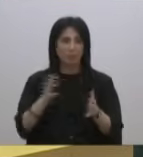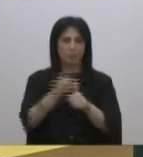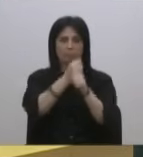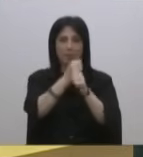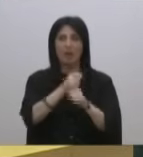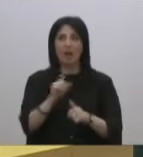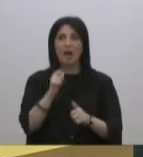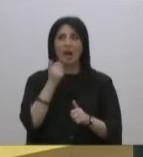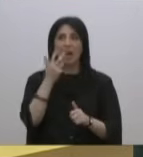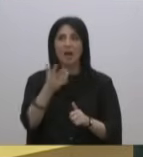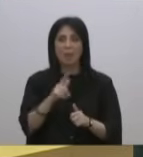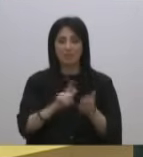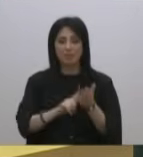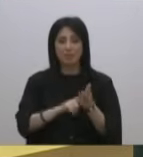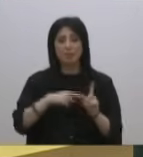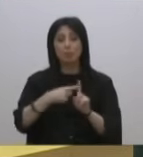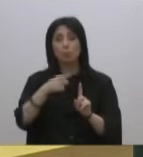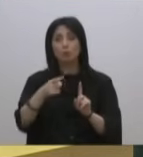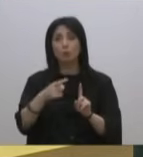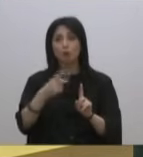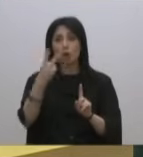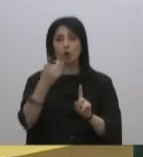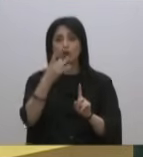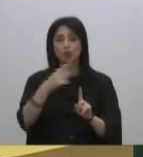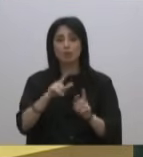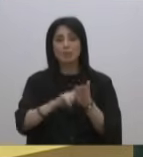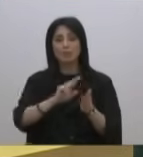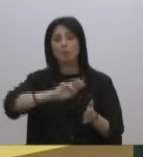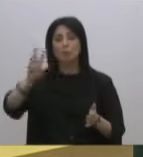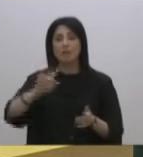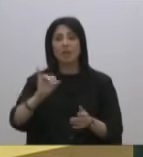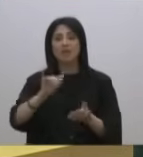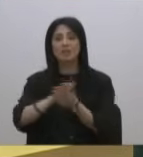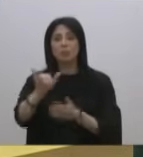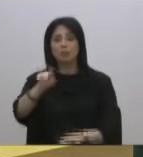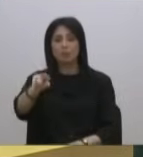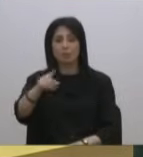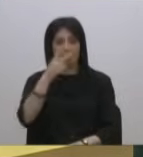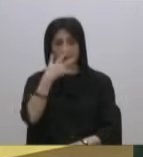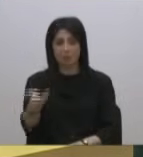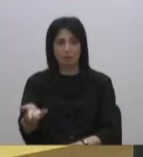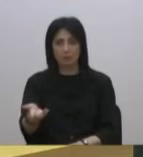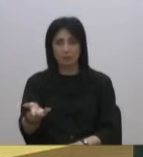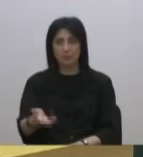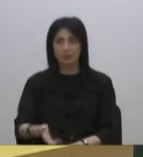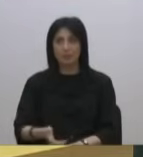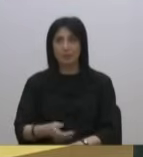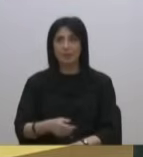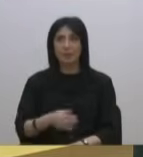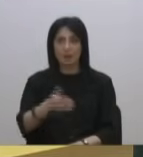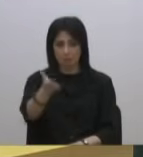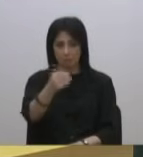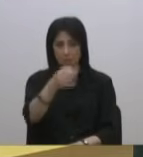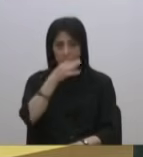მოძიებული. რამდენი 70 პლუს 2-ჯერ 70 მილიონი რაში დაიხარჯა, არავინ არ იცის.